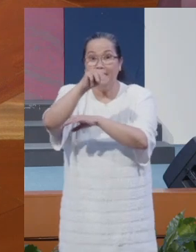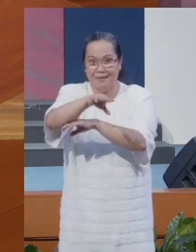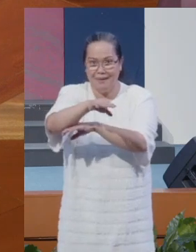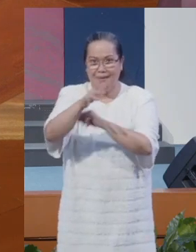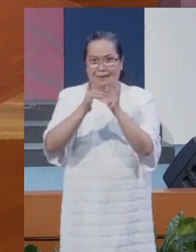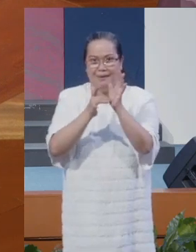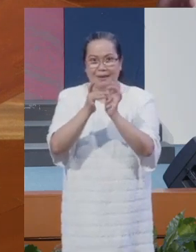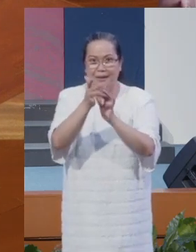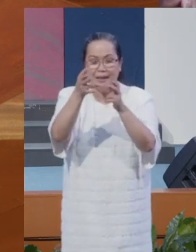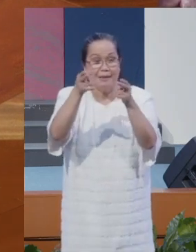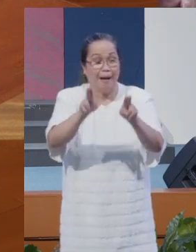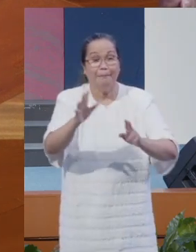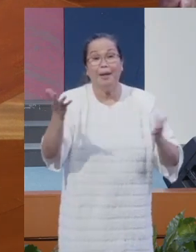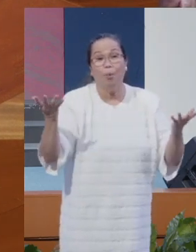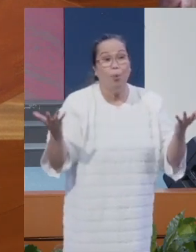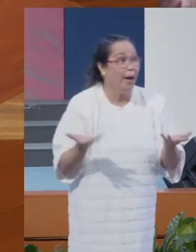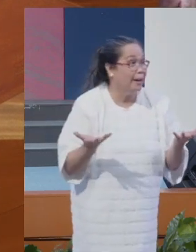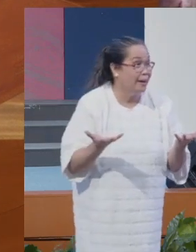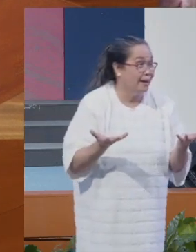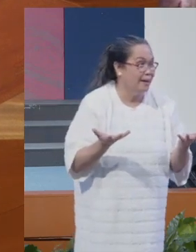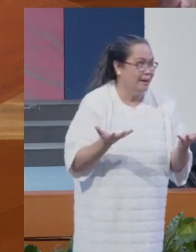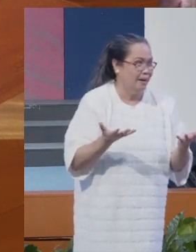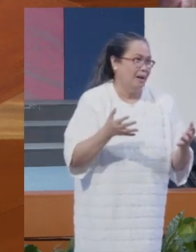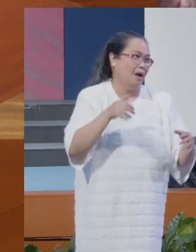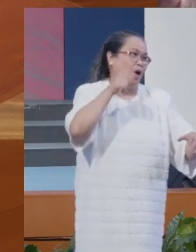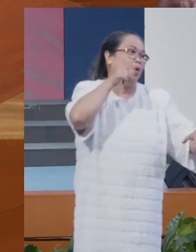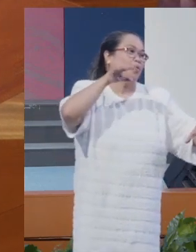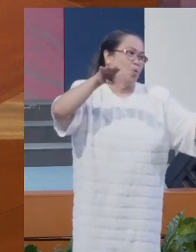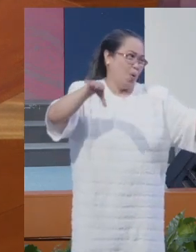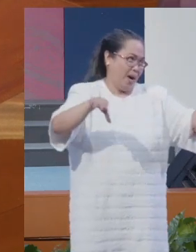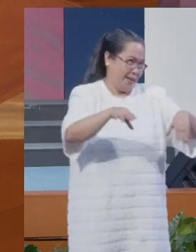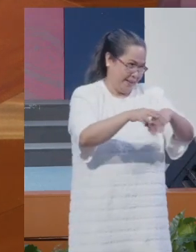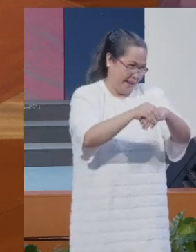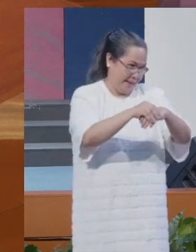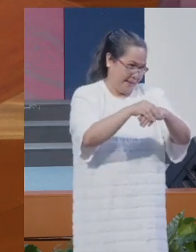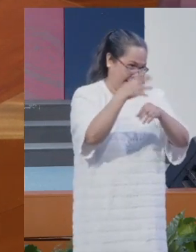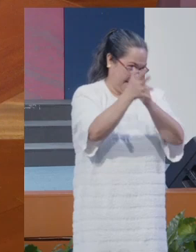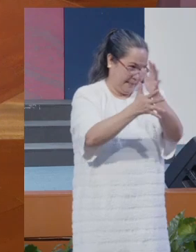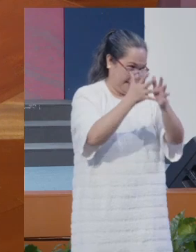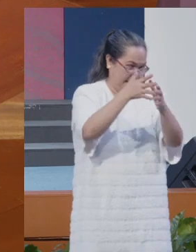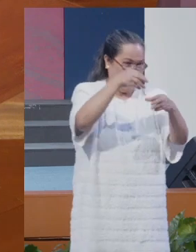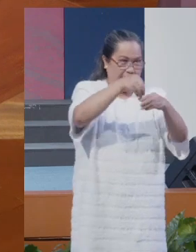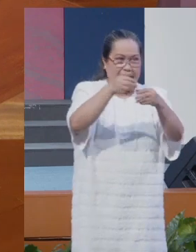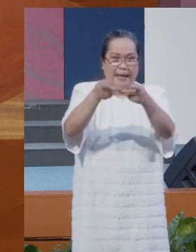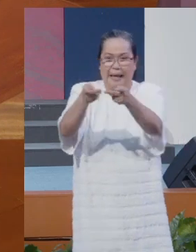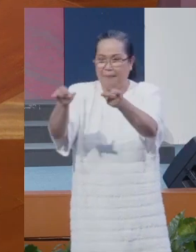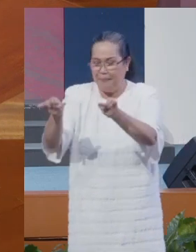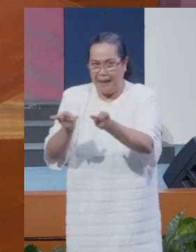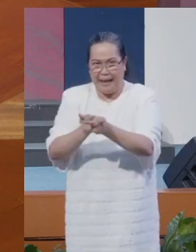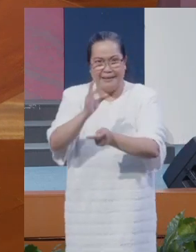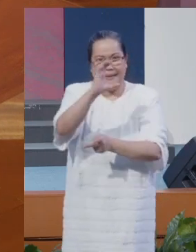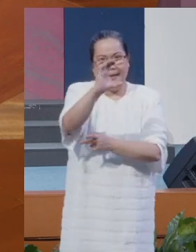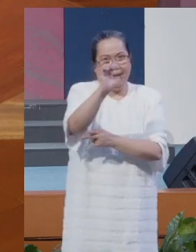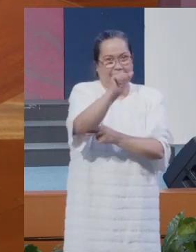lupa, ay ginawa niya saan? Sa isang kasalan, sa bayan ng Cana.